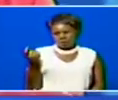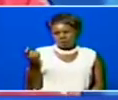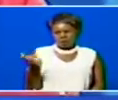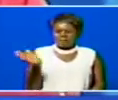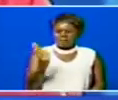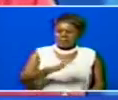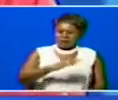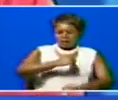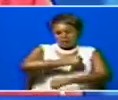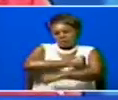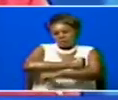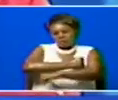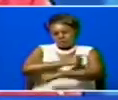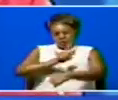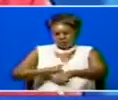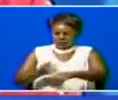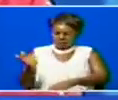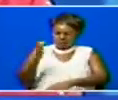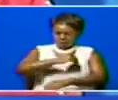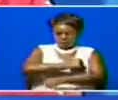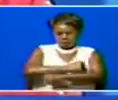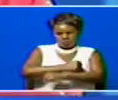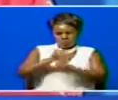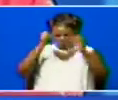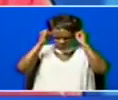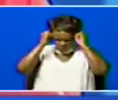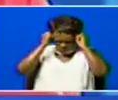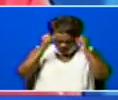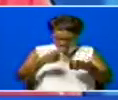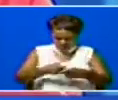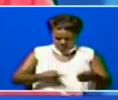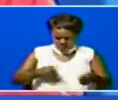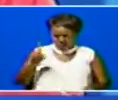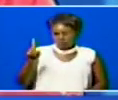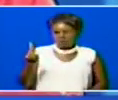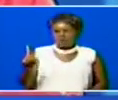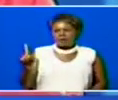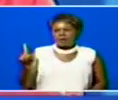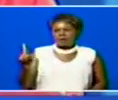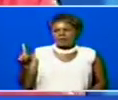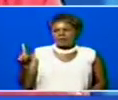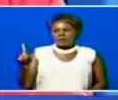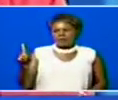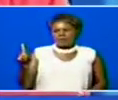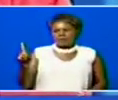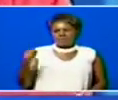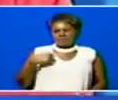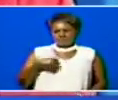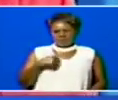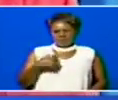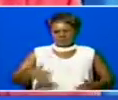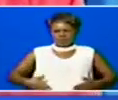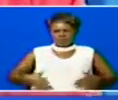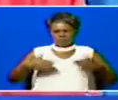nikarudi shuleni. Niliporudi shuleni, nikasoma kama 1 year. Then nikaanza tu kusikia sasa